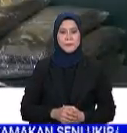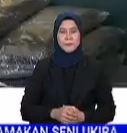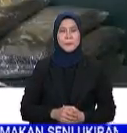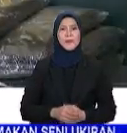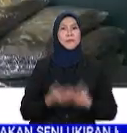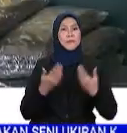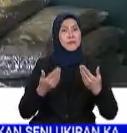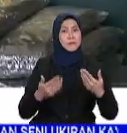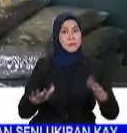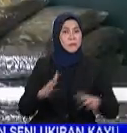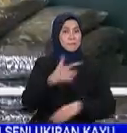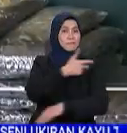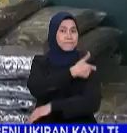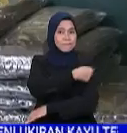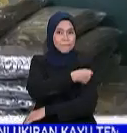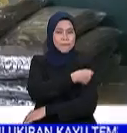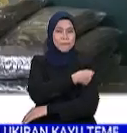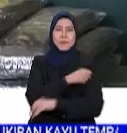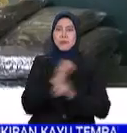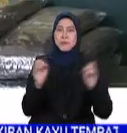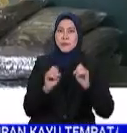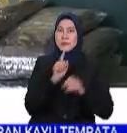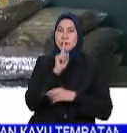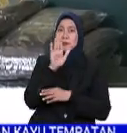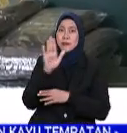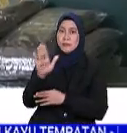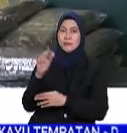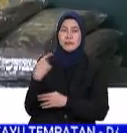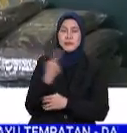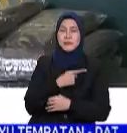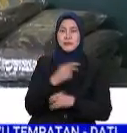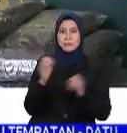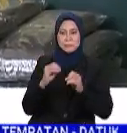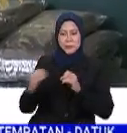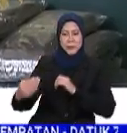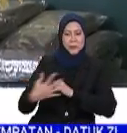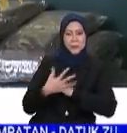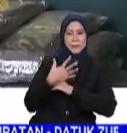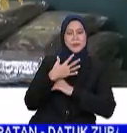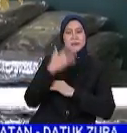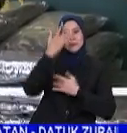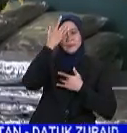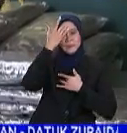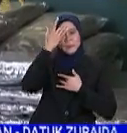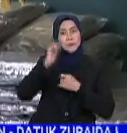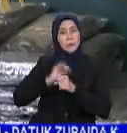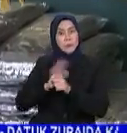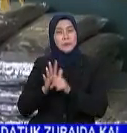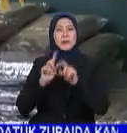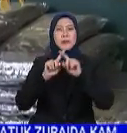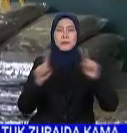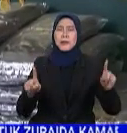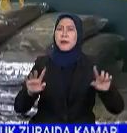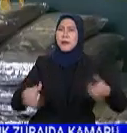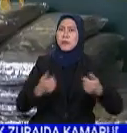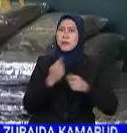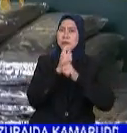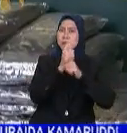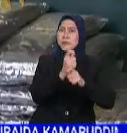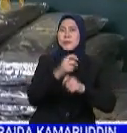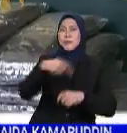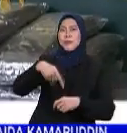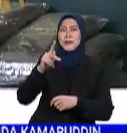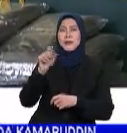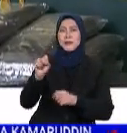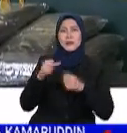Walaupun sudah divaksinasi, tiada jaminan untuk kita tidak mendapat sebarang jangkitan. Justeru bagi memastikan daya tahan PKS